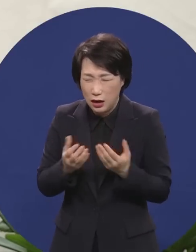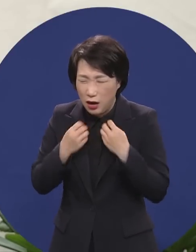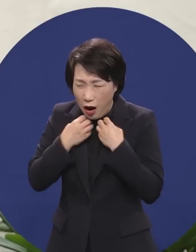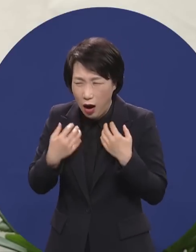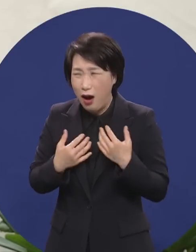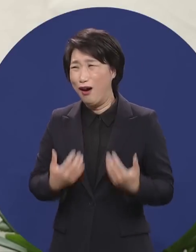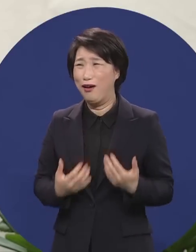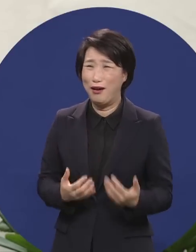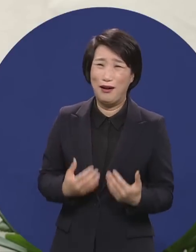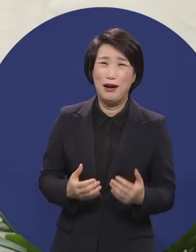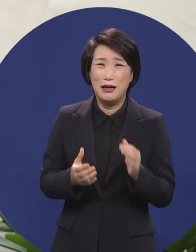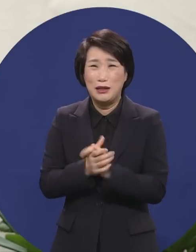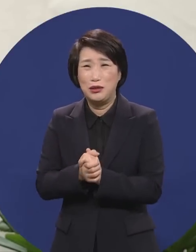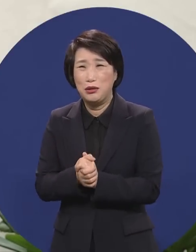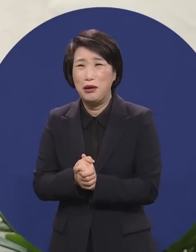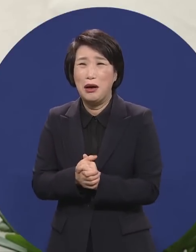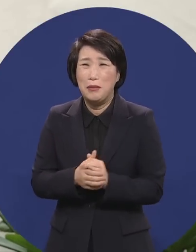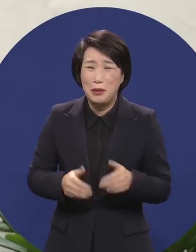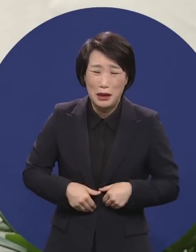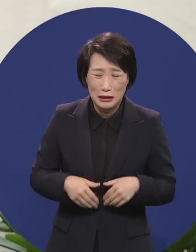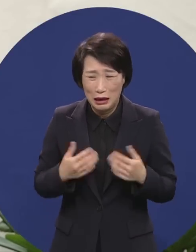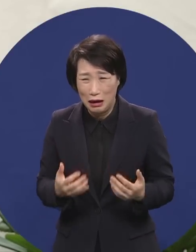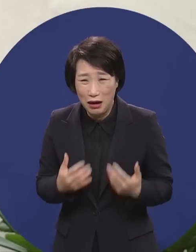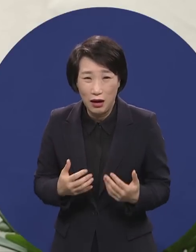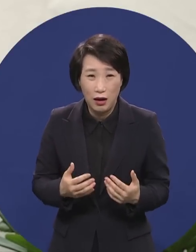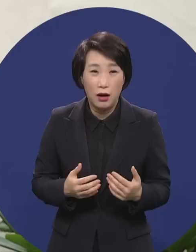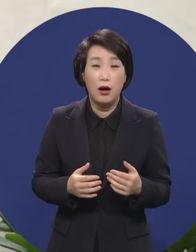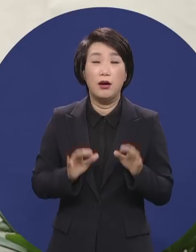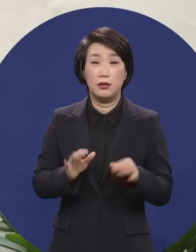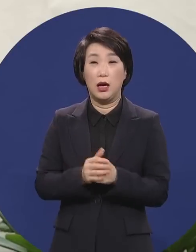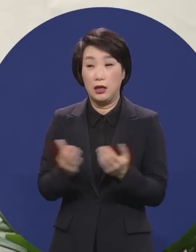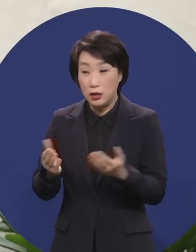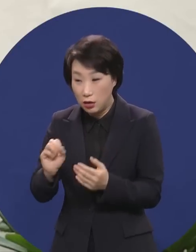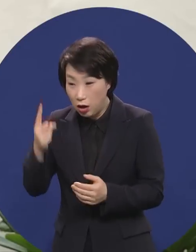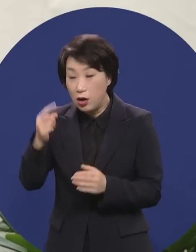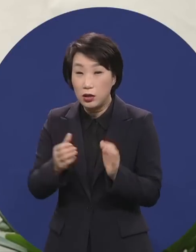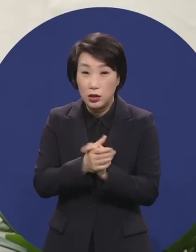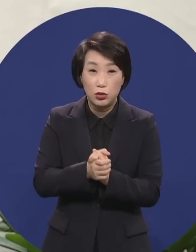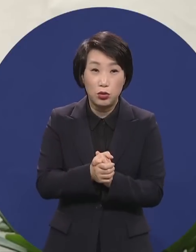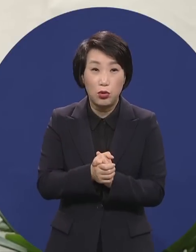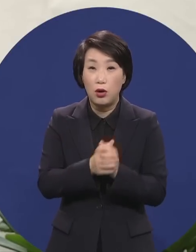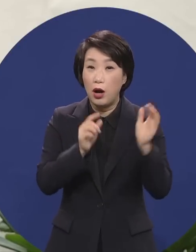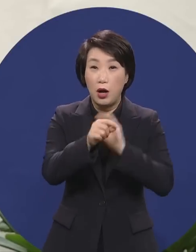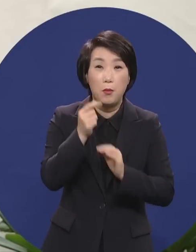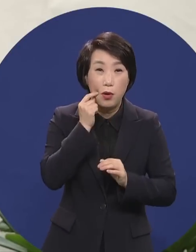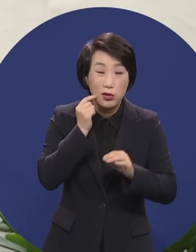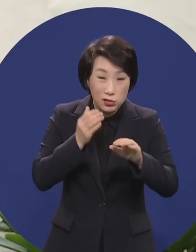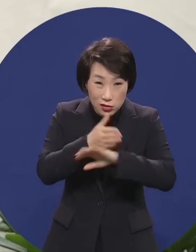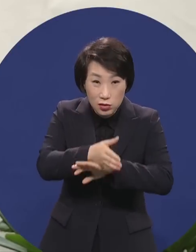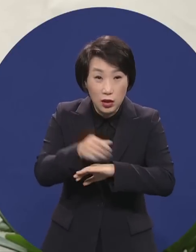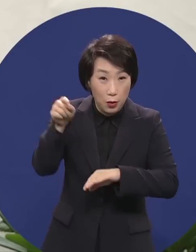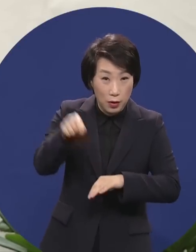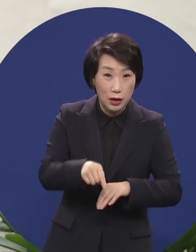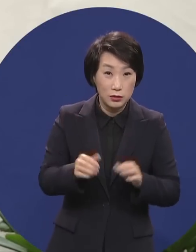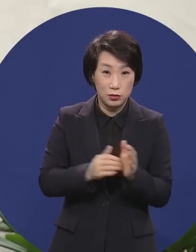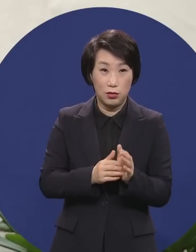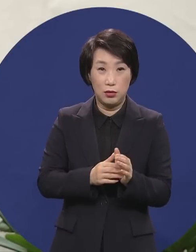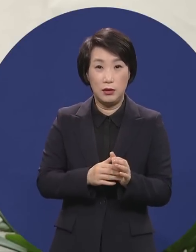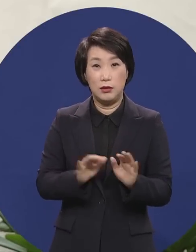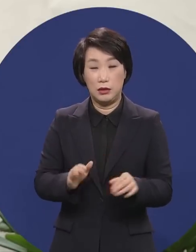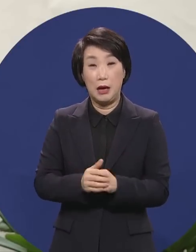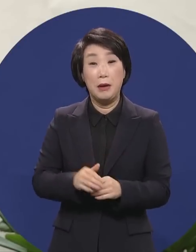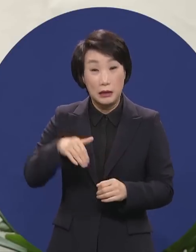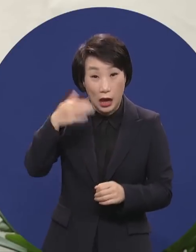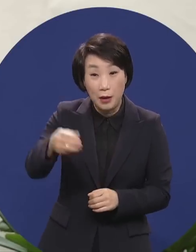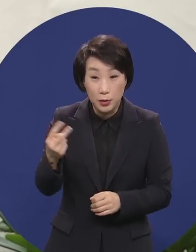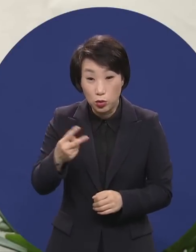어떡하나? 기도가 이런 일이 생겼나? 어떡하나? 예, 그 일 때문에 이제 기도 시간을 못 맞추고 늦게 왔다고 합시다. 근데